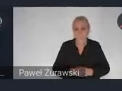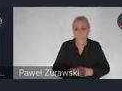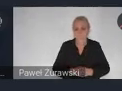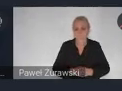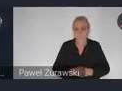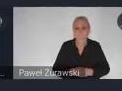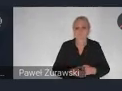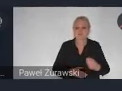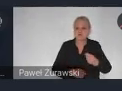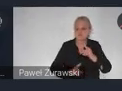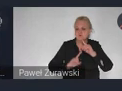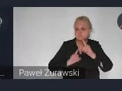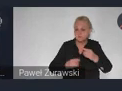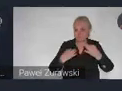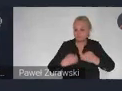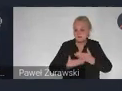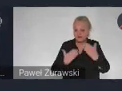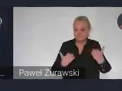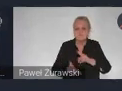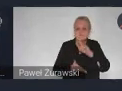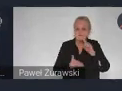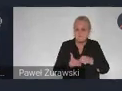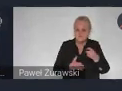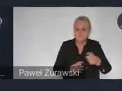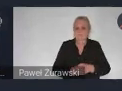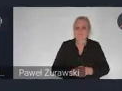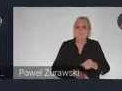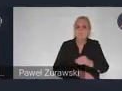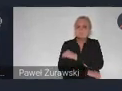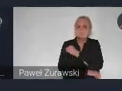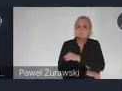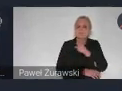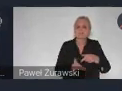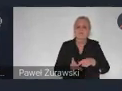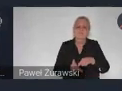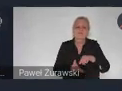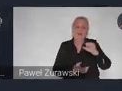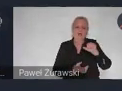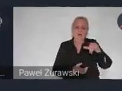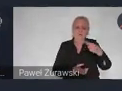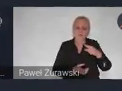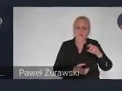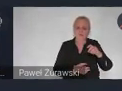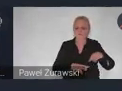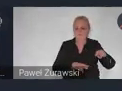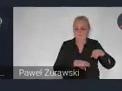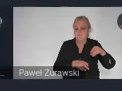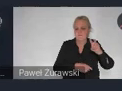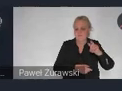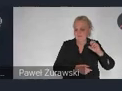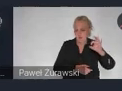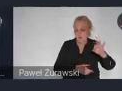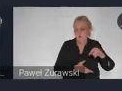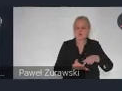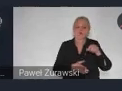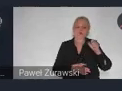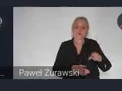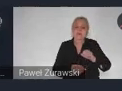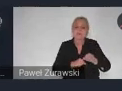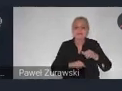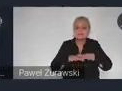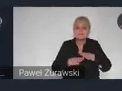Polecam również Państwu Właśnie materiały audio video które będą dotyczyć poruszania